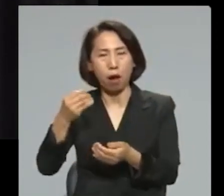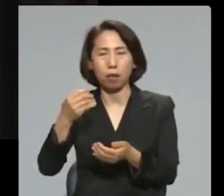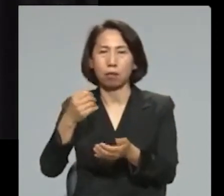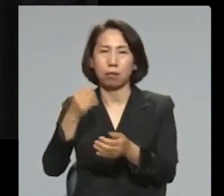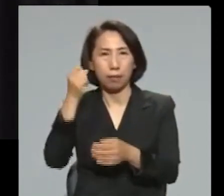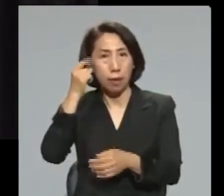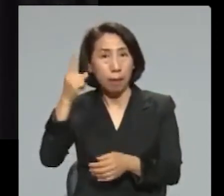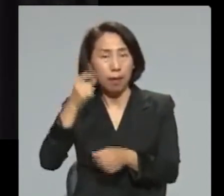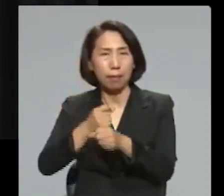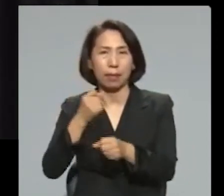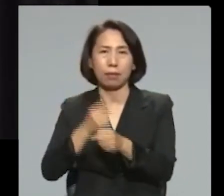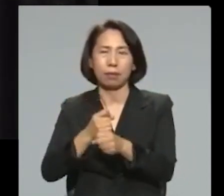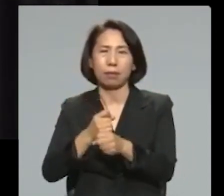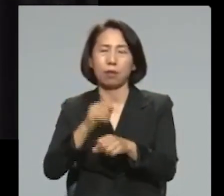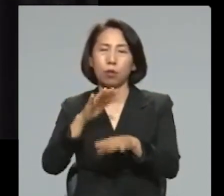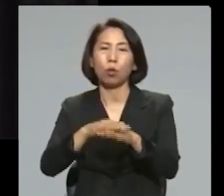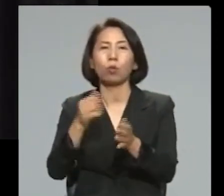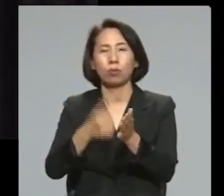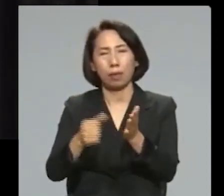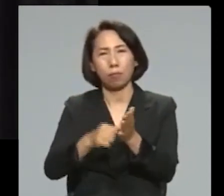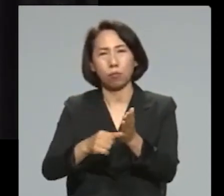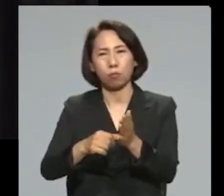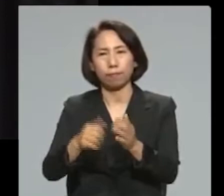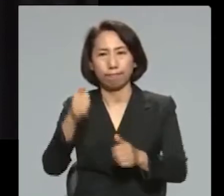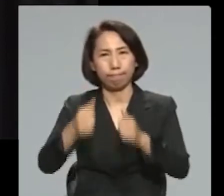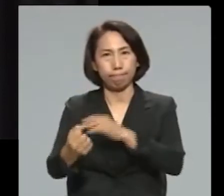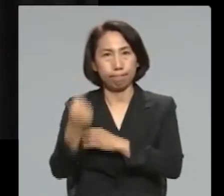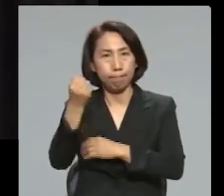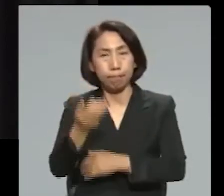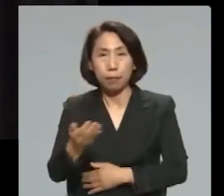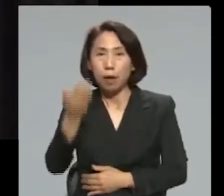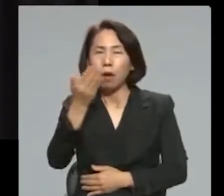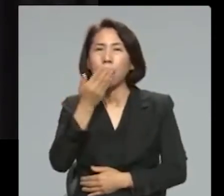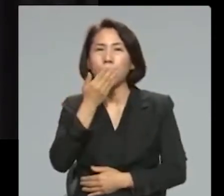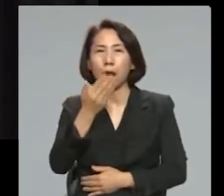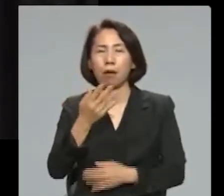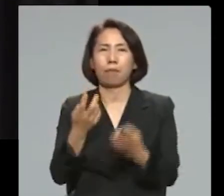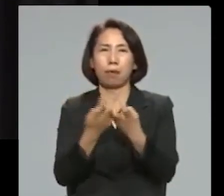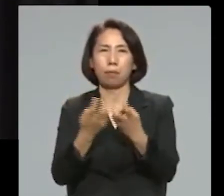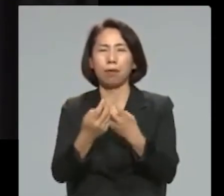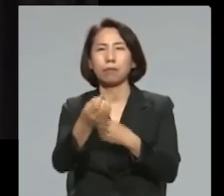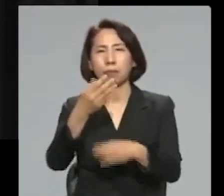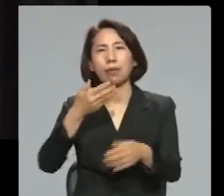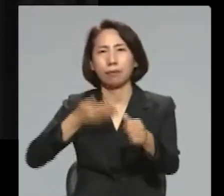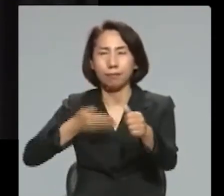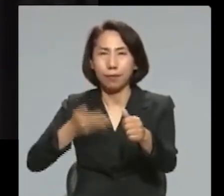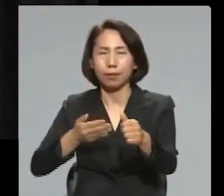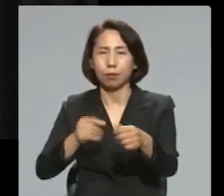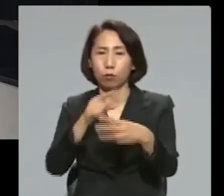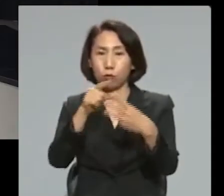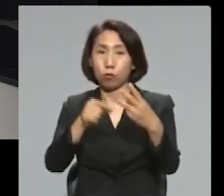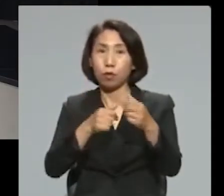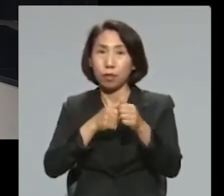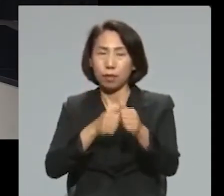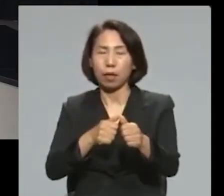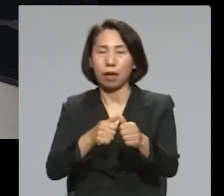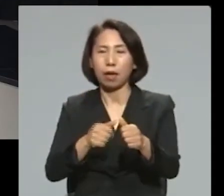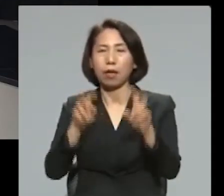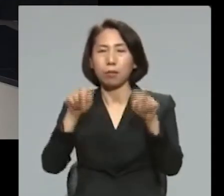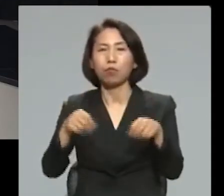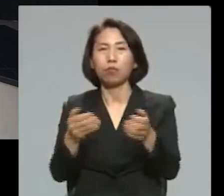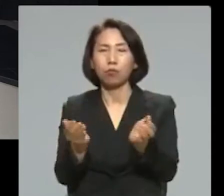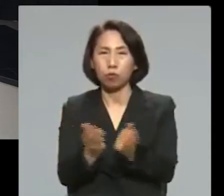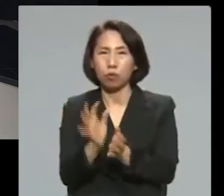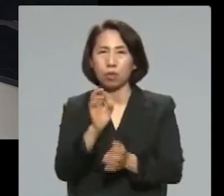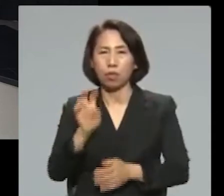고령 농산물의 경쟁력을 높이기 위한 방안은 무엇인지 말씀해 주십시오. 발언 순서에 따라서 무소속 이묵강 후보에게